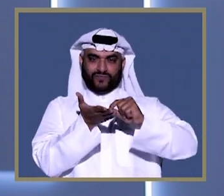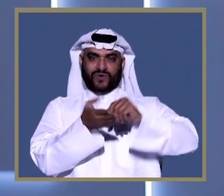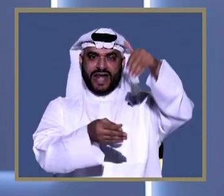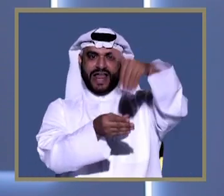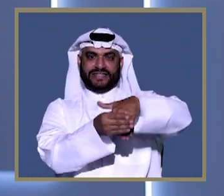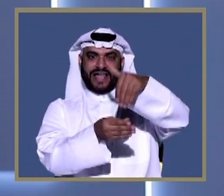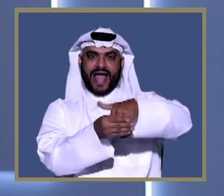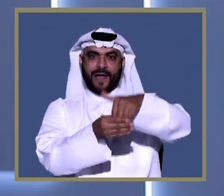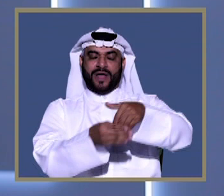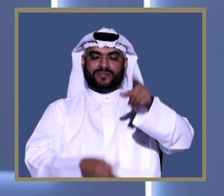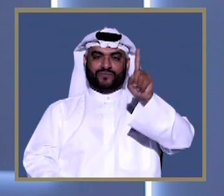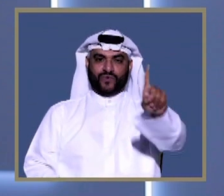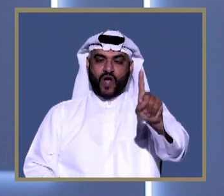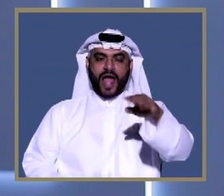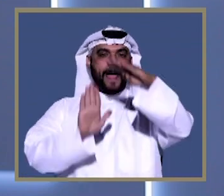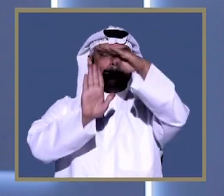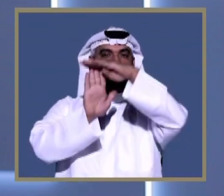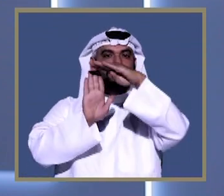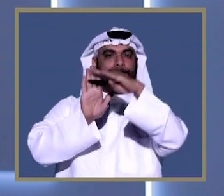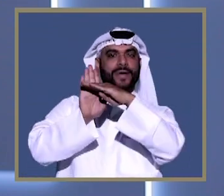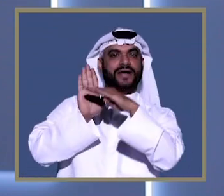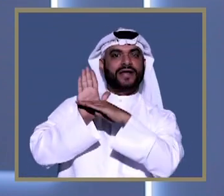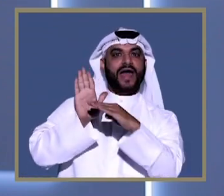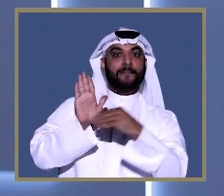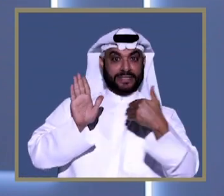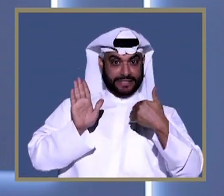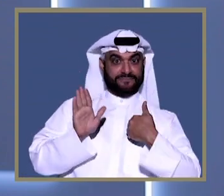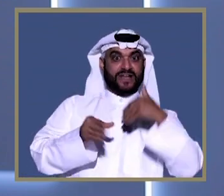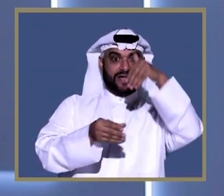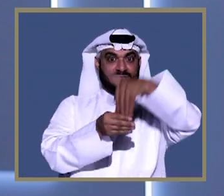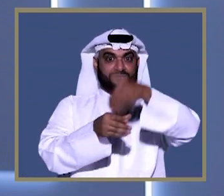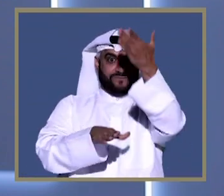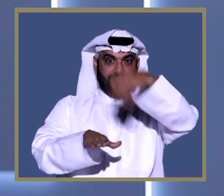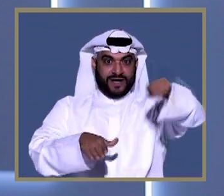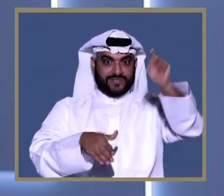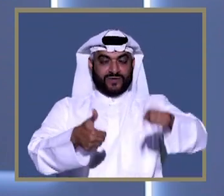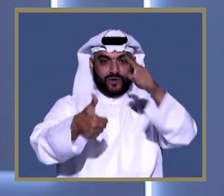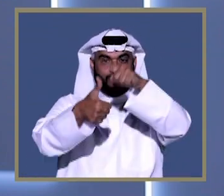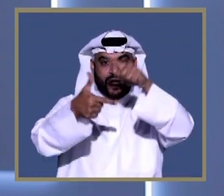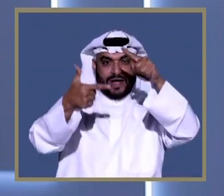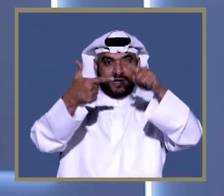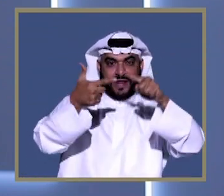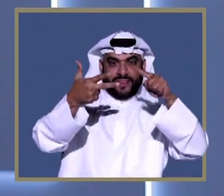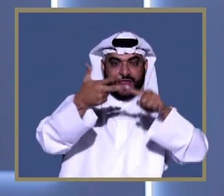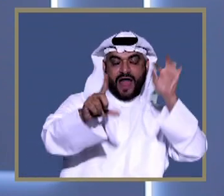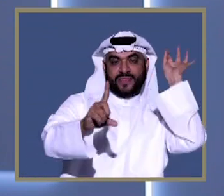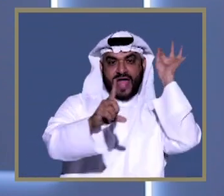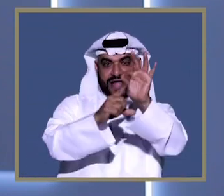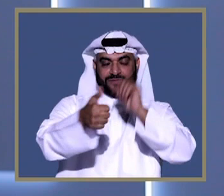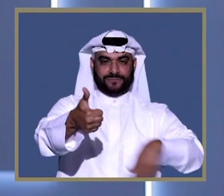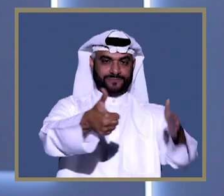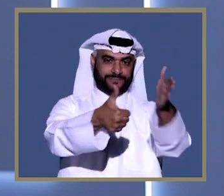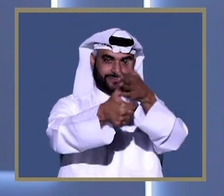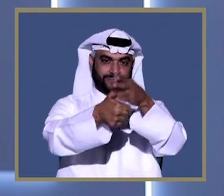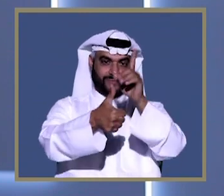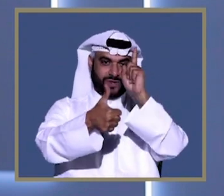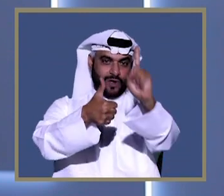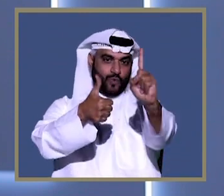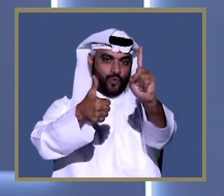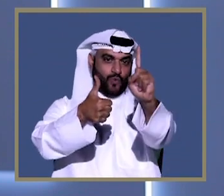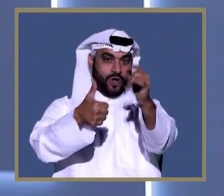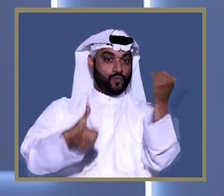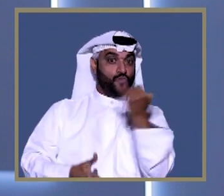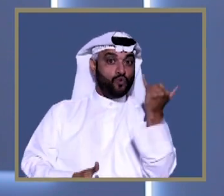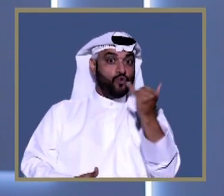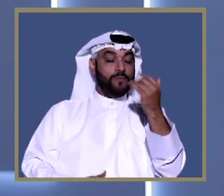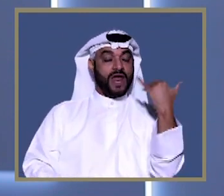هذه الدائرة ببرنامج انتخابي يهدف إلى 3 ركائز أساسية. الركيزة الأولى تتكلم